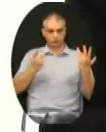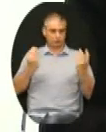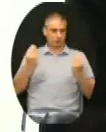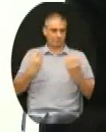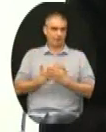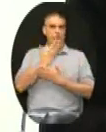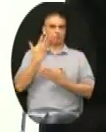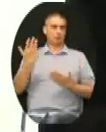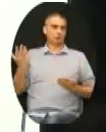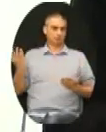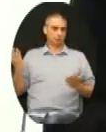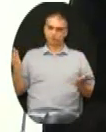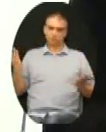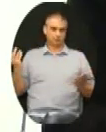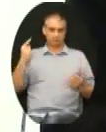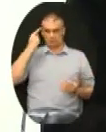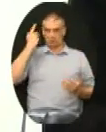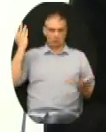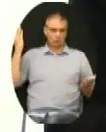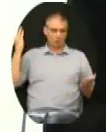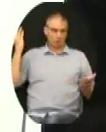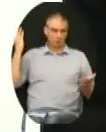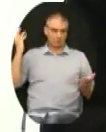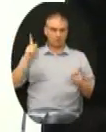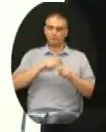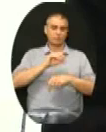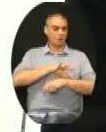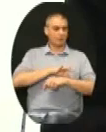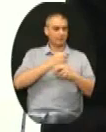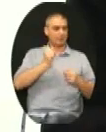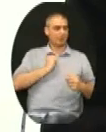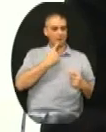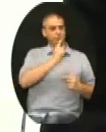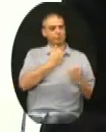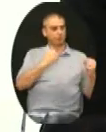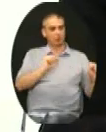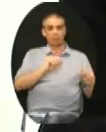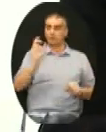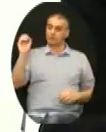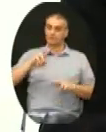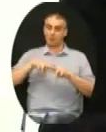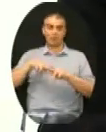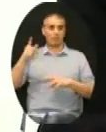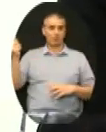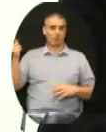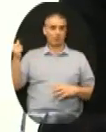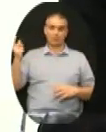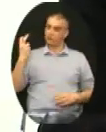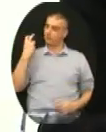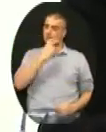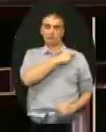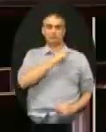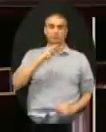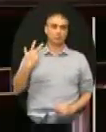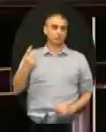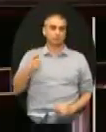דבר חדש. זה לא יעלה על הדעת, כמו שאם רופא משחרר חייל, יבוא אחר כך... את הדבר הזה שאתה אומר, דווקא